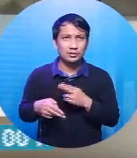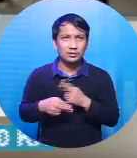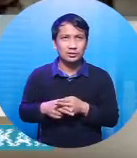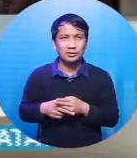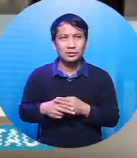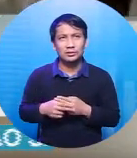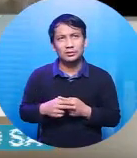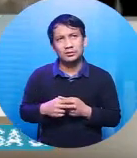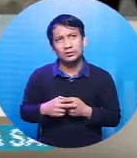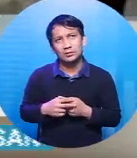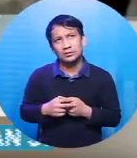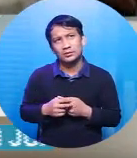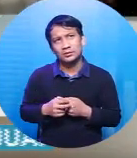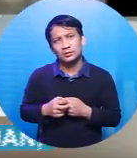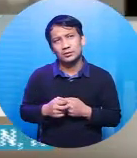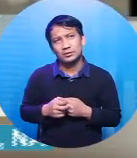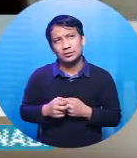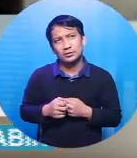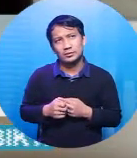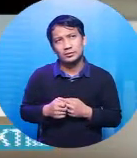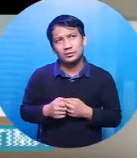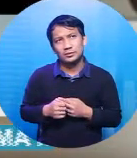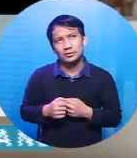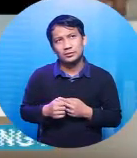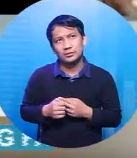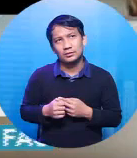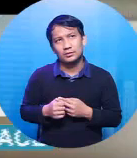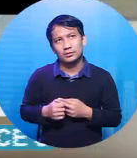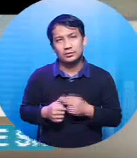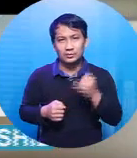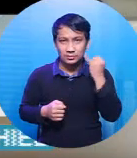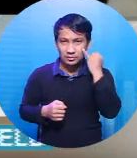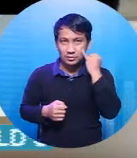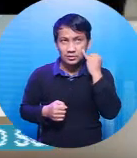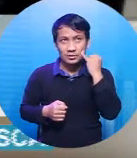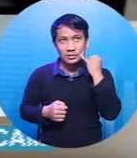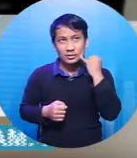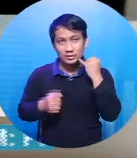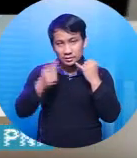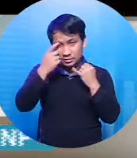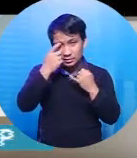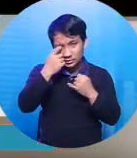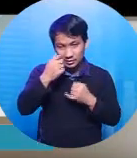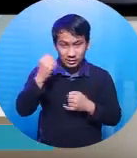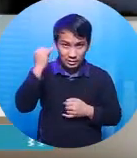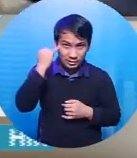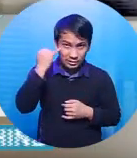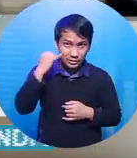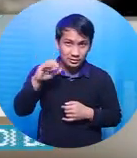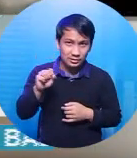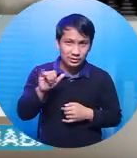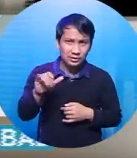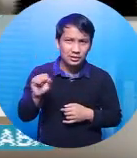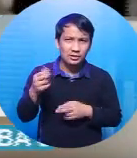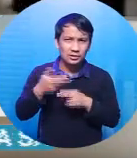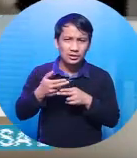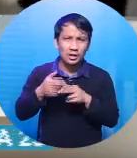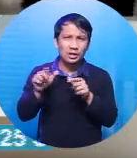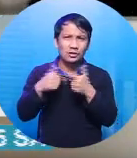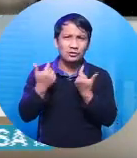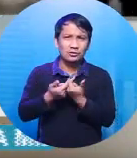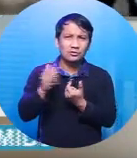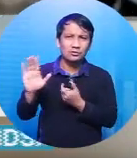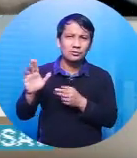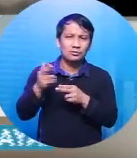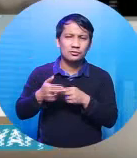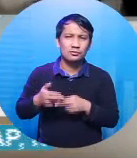Sir? Sino? Bro? Yeah. Anong pangalan mo ulit? Ikaw si Jason? Jason po, Jason. Jason, okay. Anong pangalan ng group nyo,